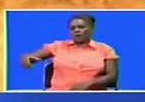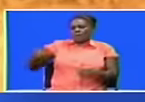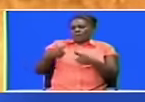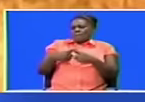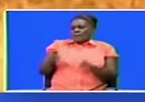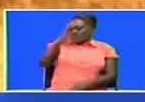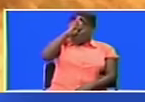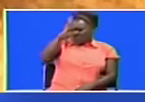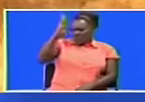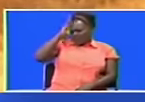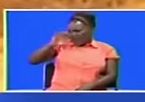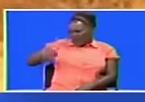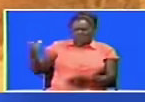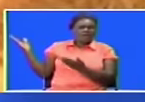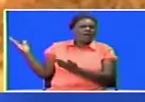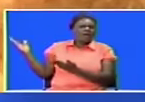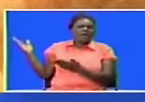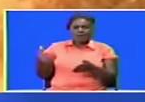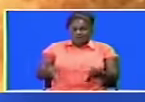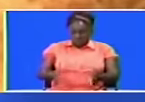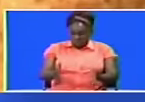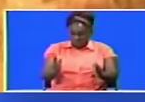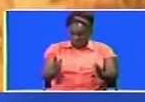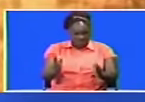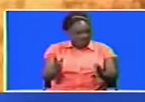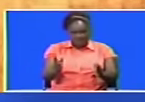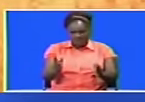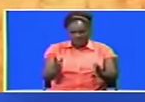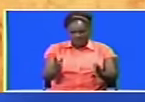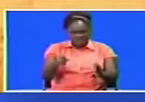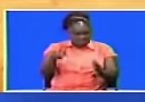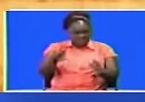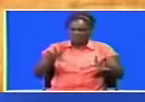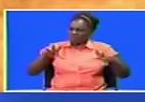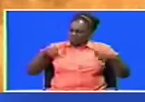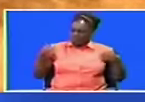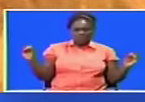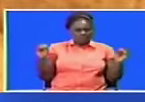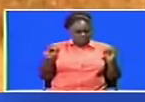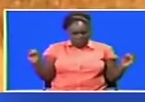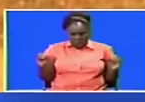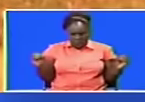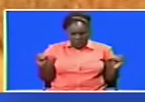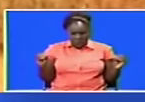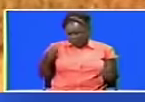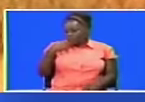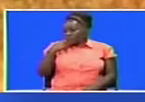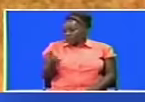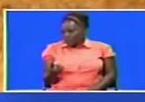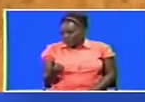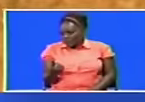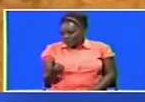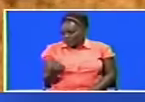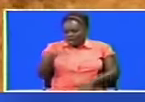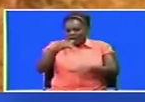kwa waki waEn hili LA nel barabara Hi swalaamb kam hawa katika M kwa V wema